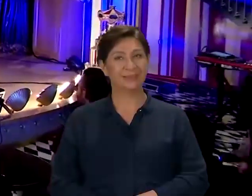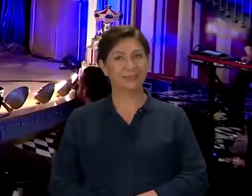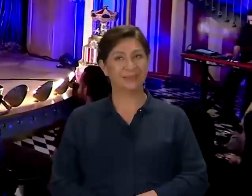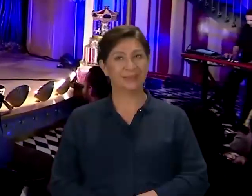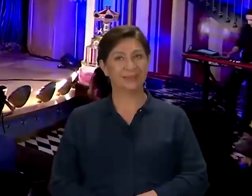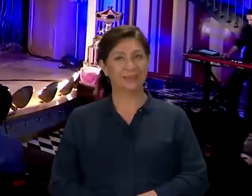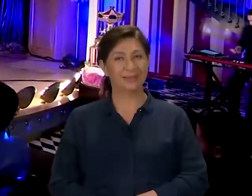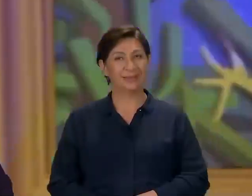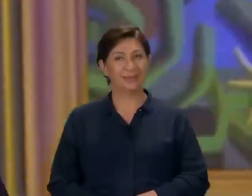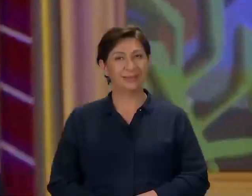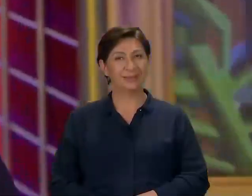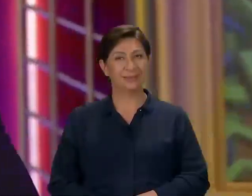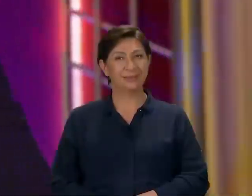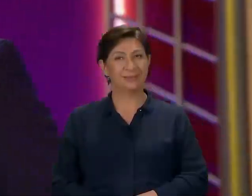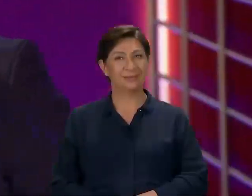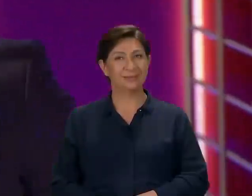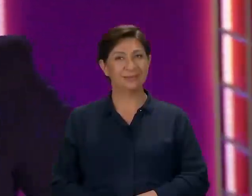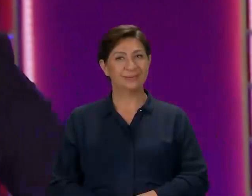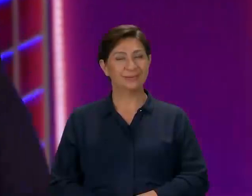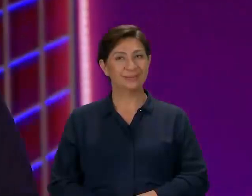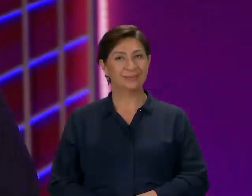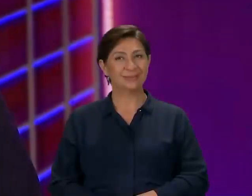Volare, oh,